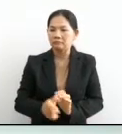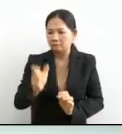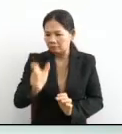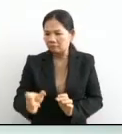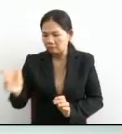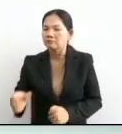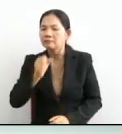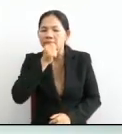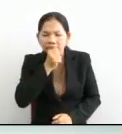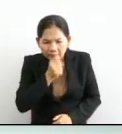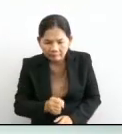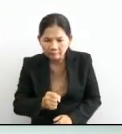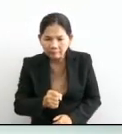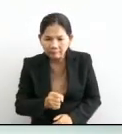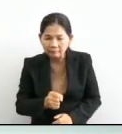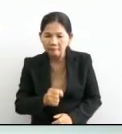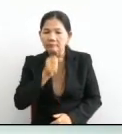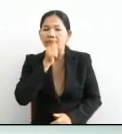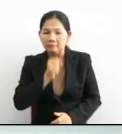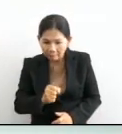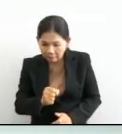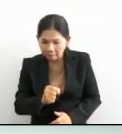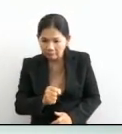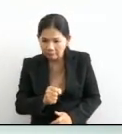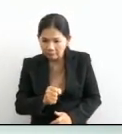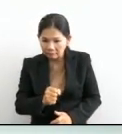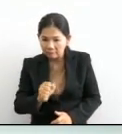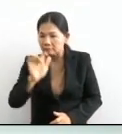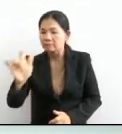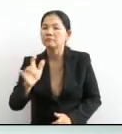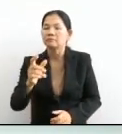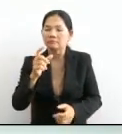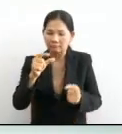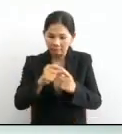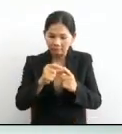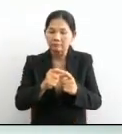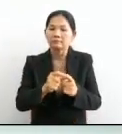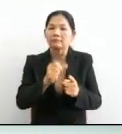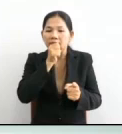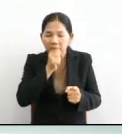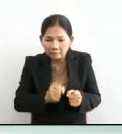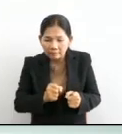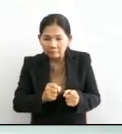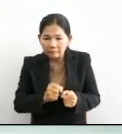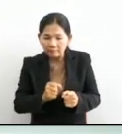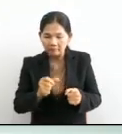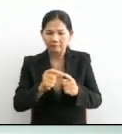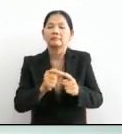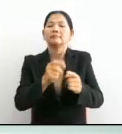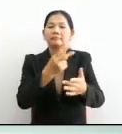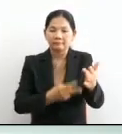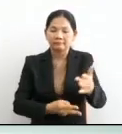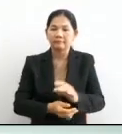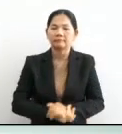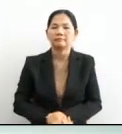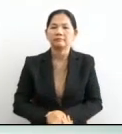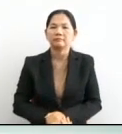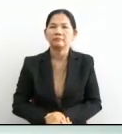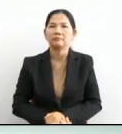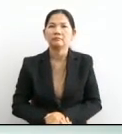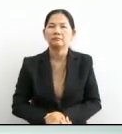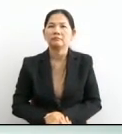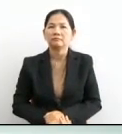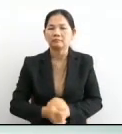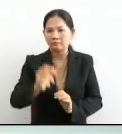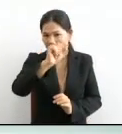chà cái gì bị ấy cái con chà trong po mình nuôi chà cái ăn gì ban bị ấy là chà chẳng